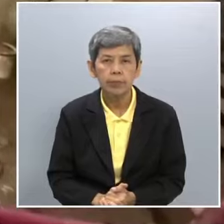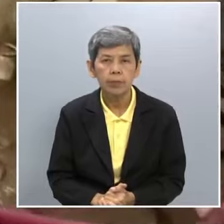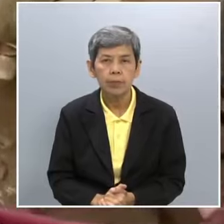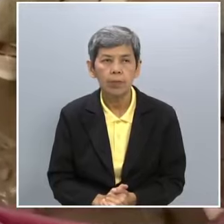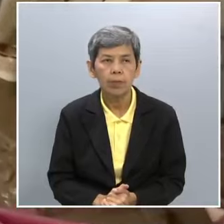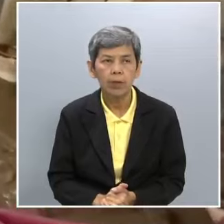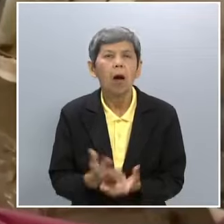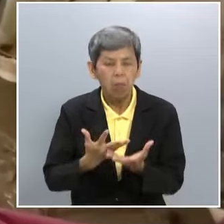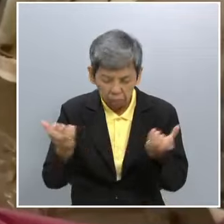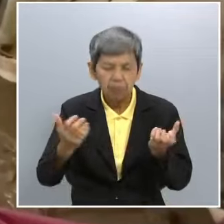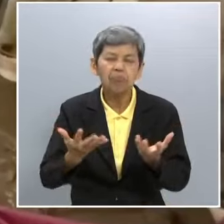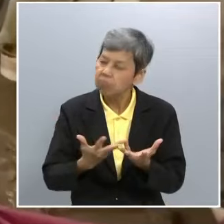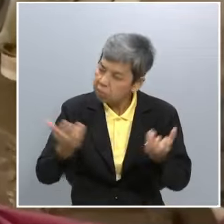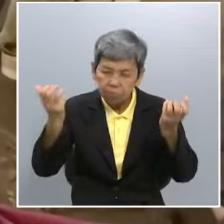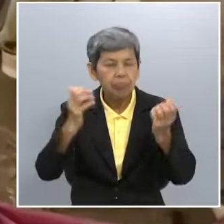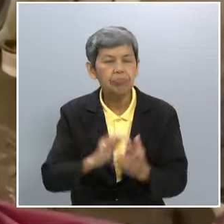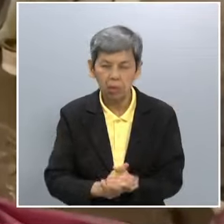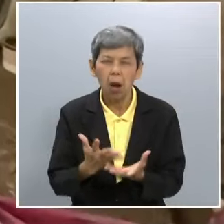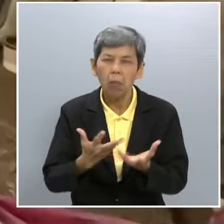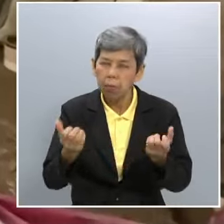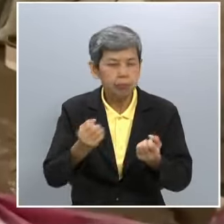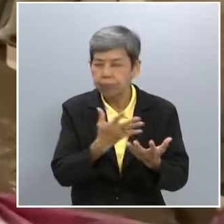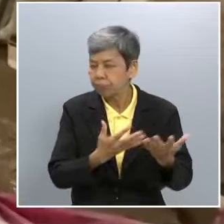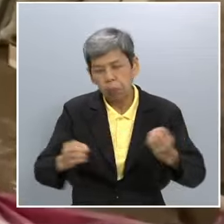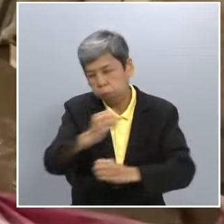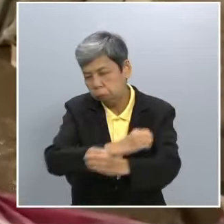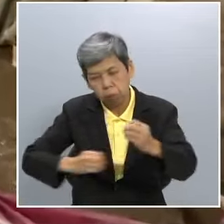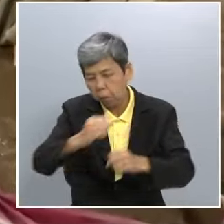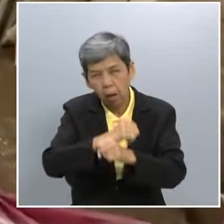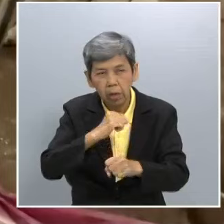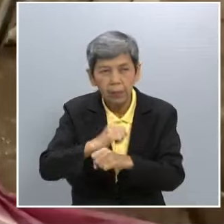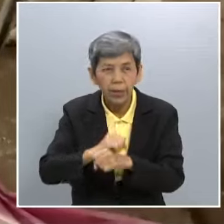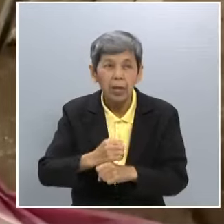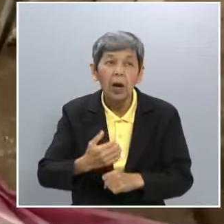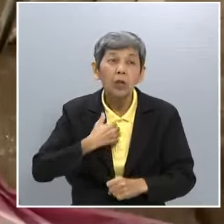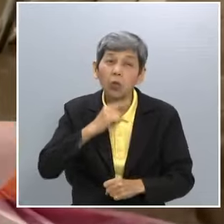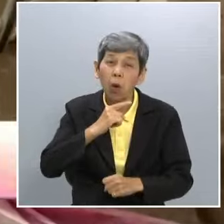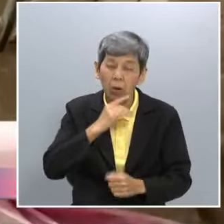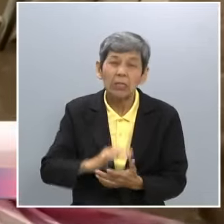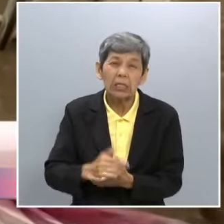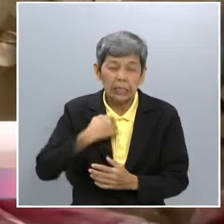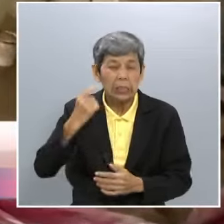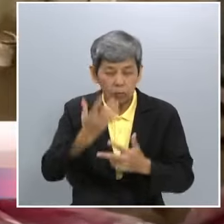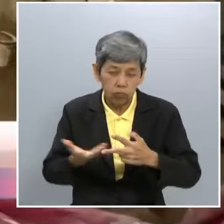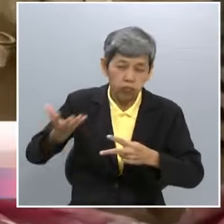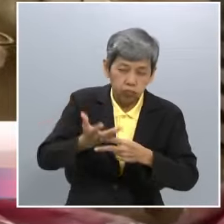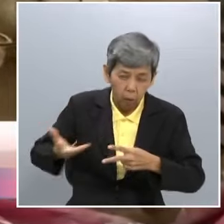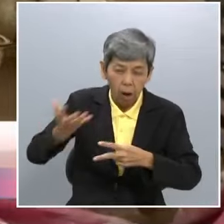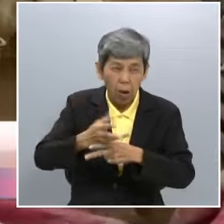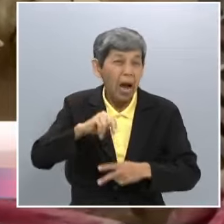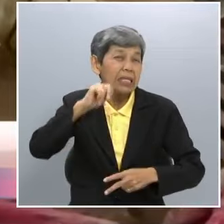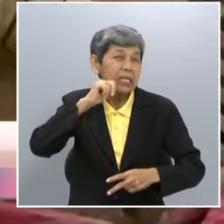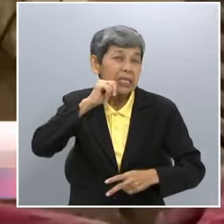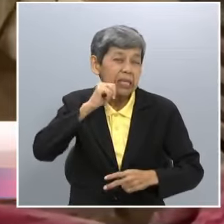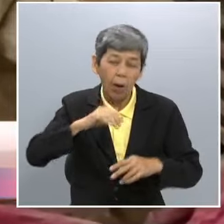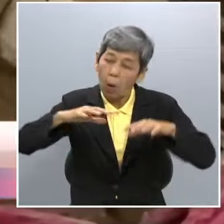เสียหายหมด เสียหายหมดเหลือสักอย่างถ้าไอ้บางหน้าถ้าโคลนขึ้นที่สูงก็โอเคได้อยู่หน้าถ้า